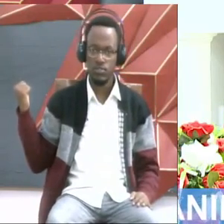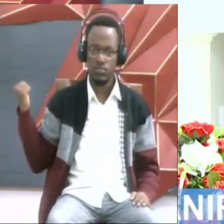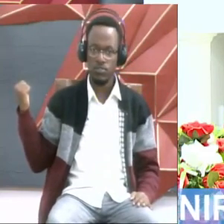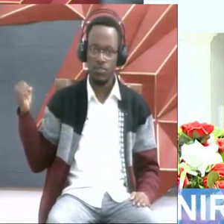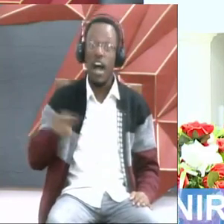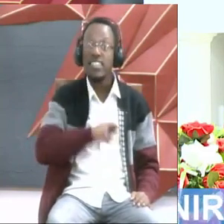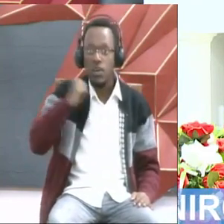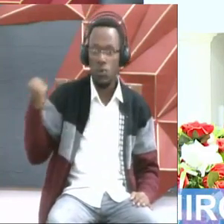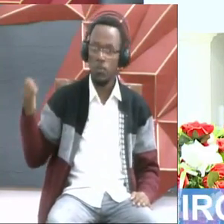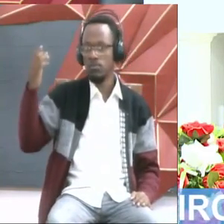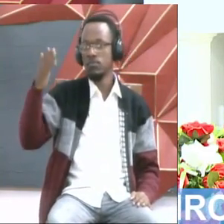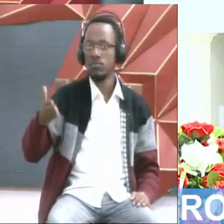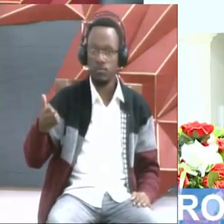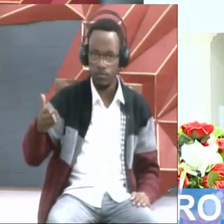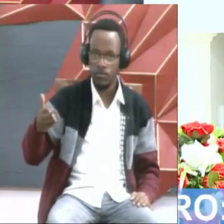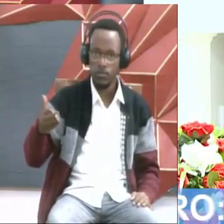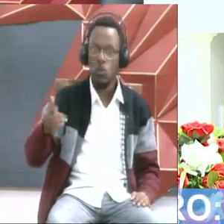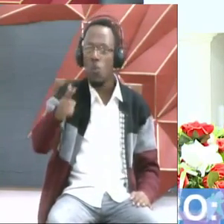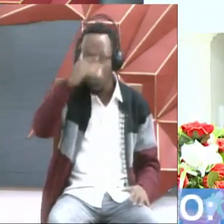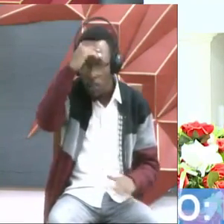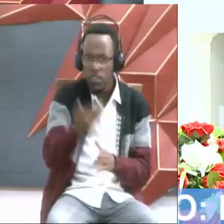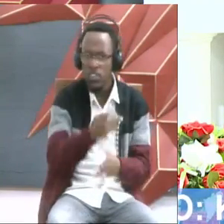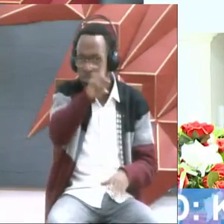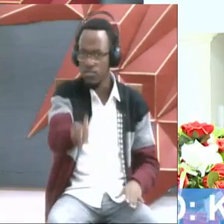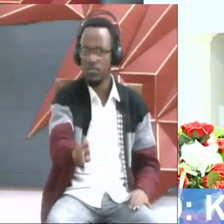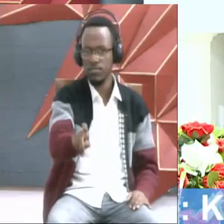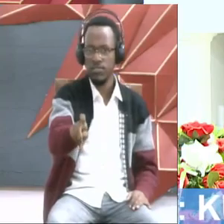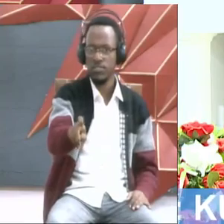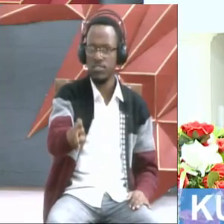cela? Est-ce que vous croyez cela?